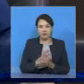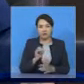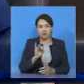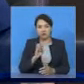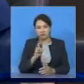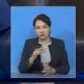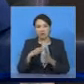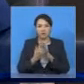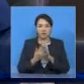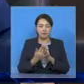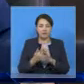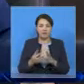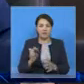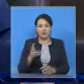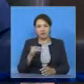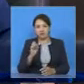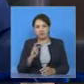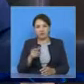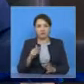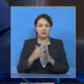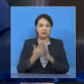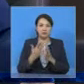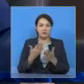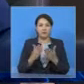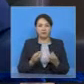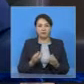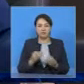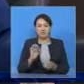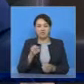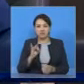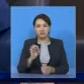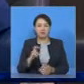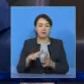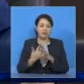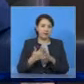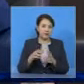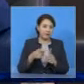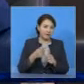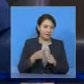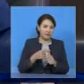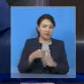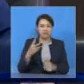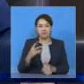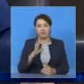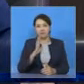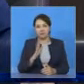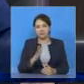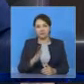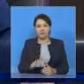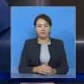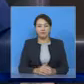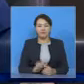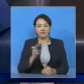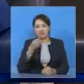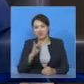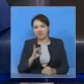Құтекөл ауылында, яғни Аманкөл селолық округінде. Одан кейін Жайсаңбай, Тауып деген екі селолық округте Атығай